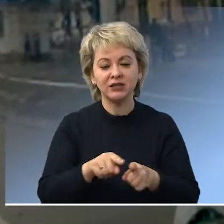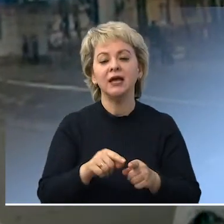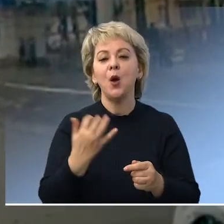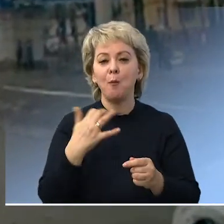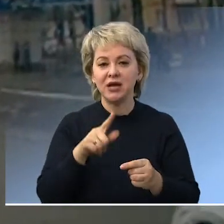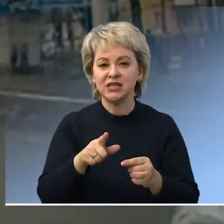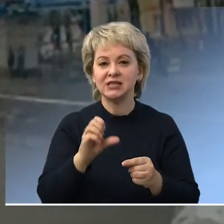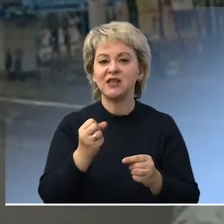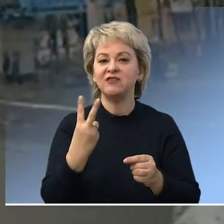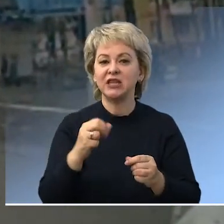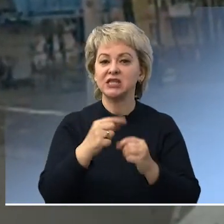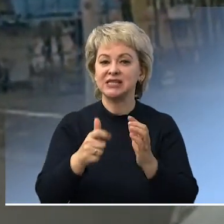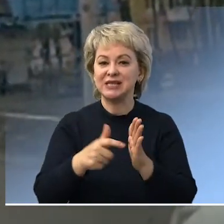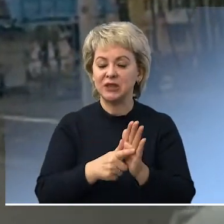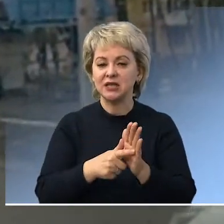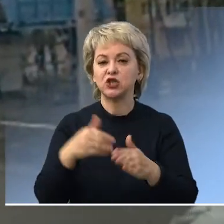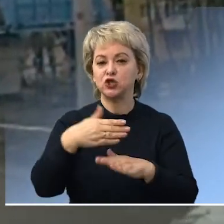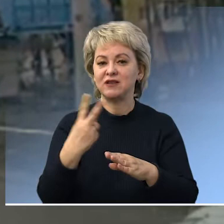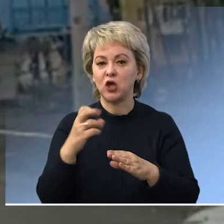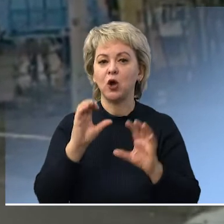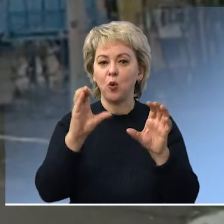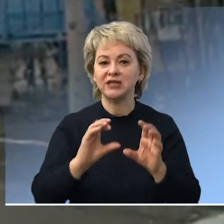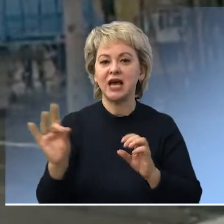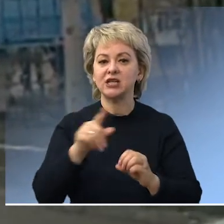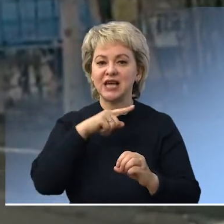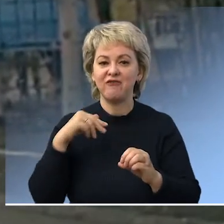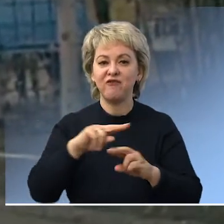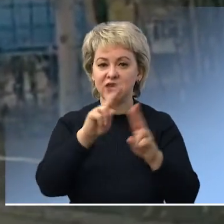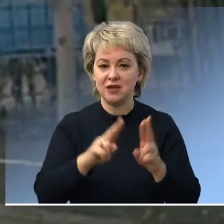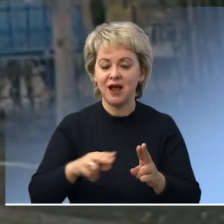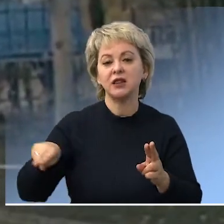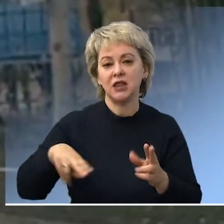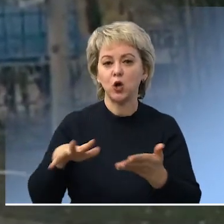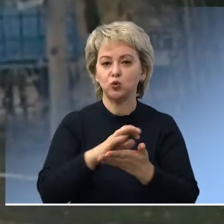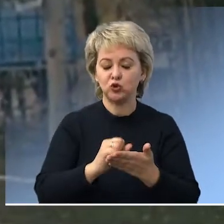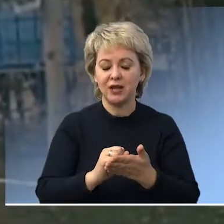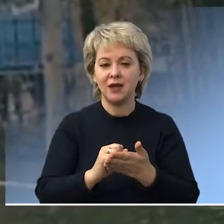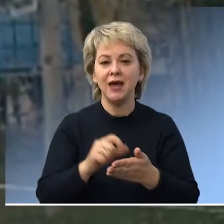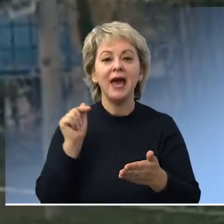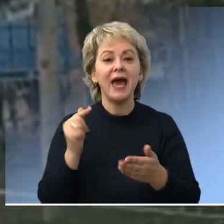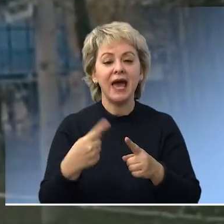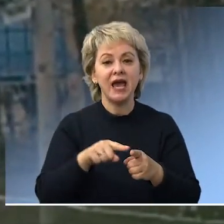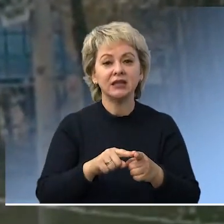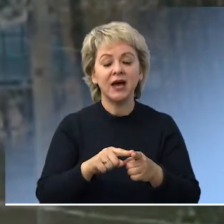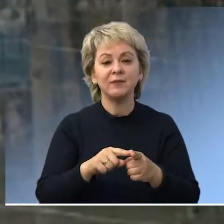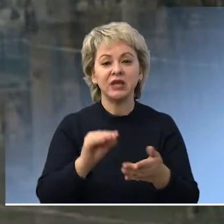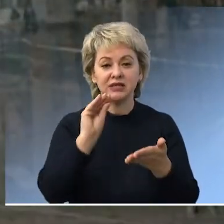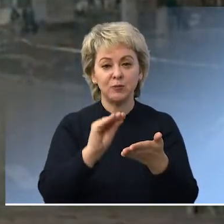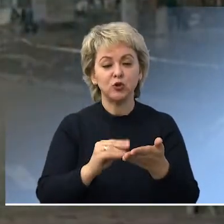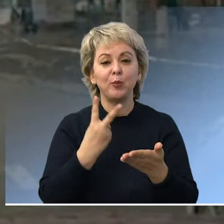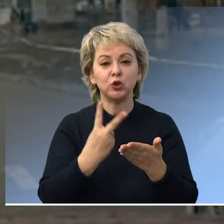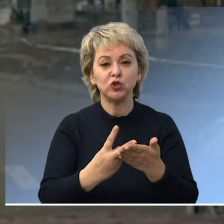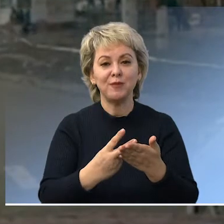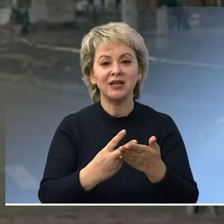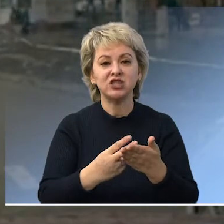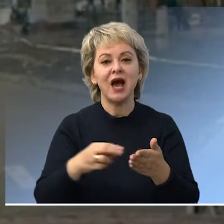административный материал по статье 12.17 части 2 Кодекса Российской Федерации об административном правонарушении. Данная санкция статьи